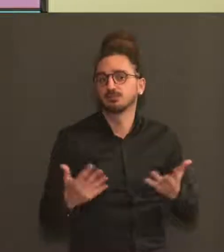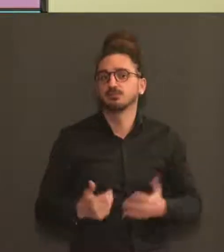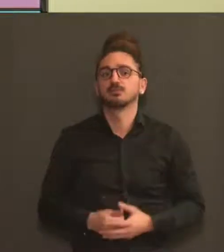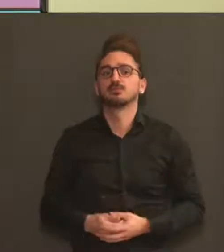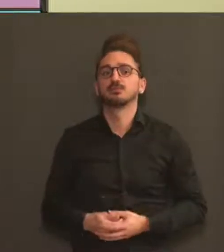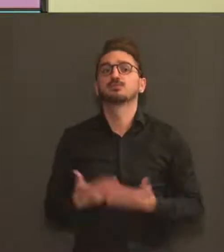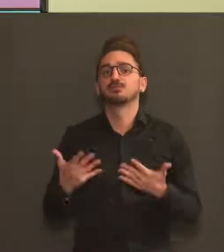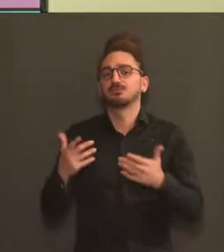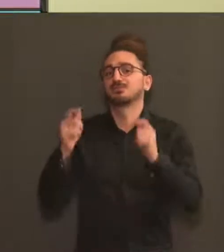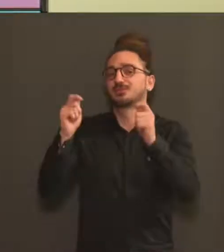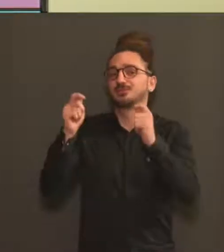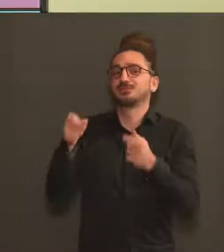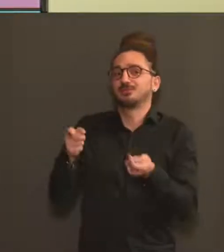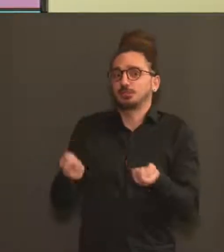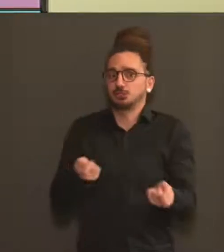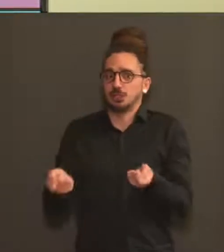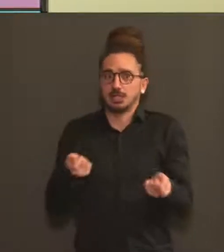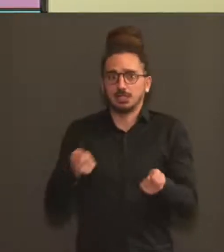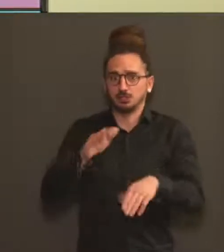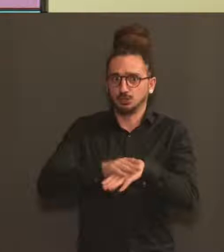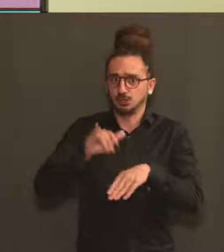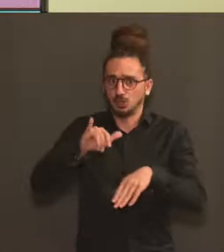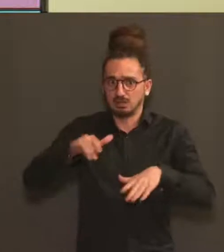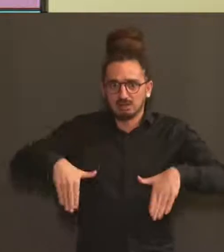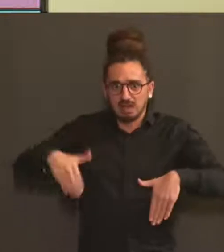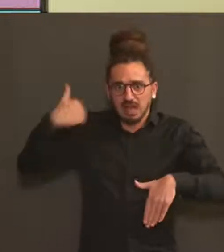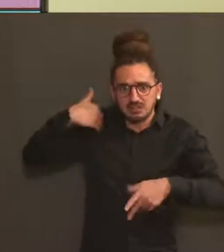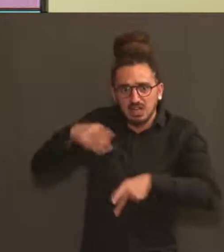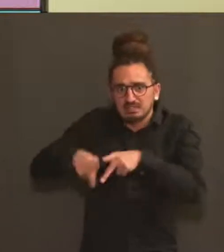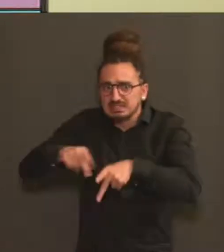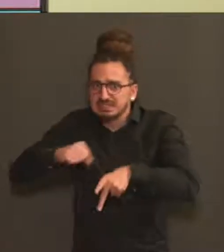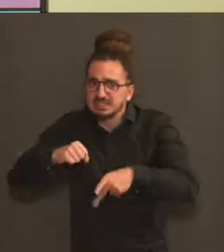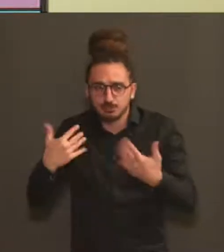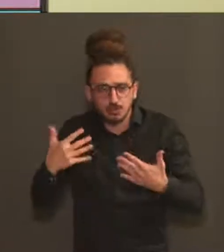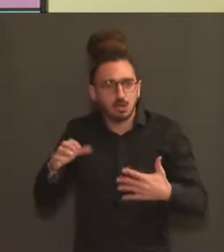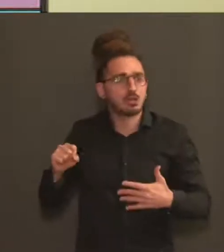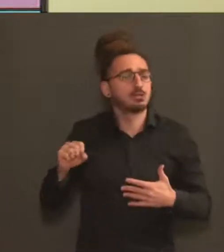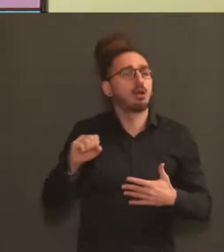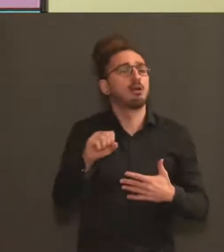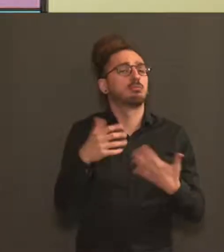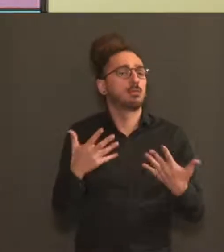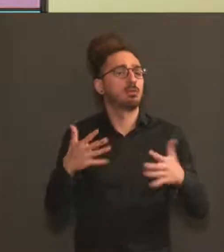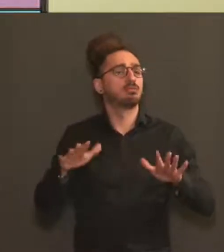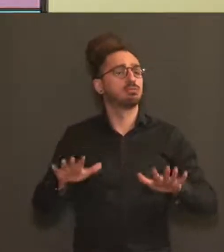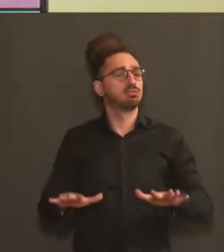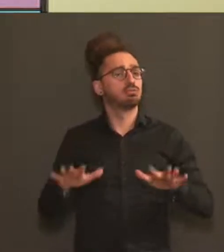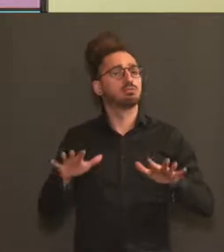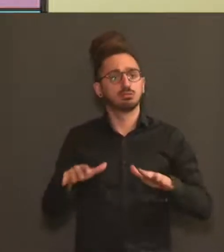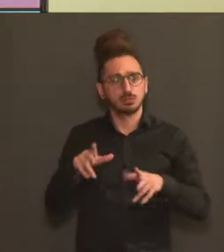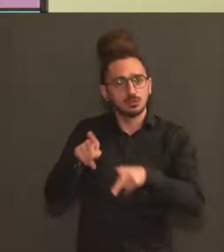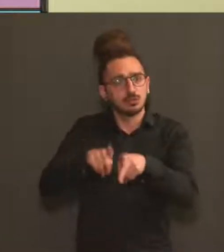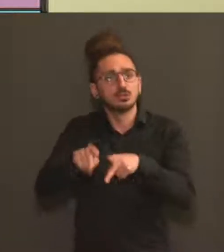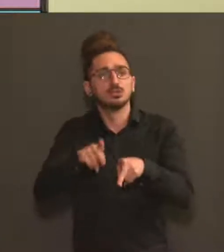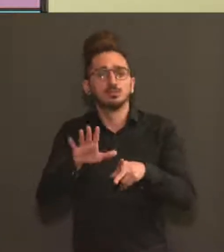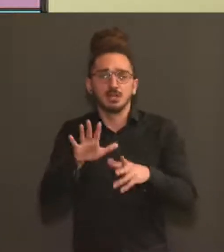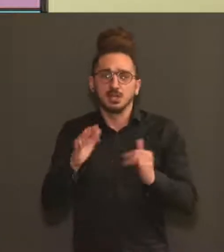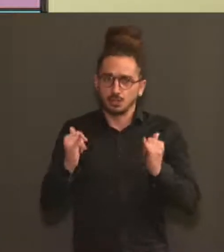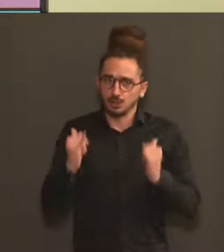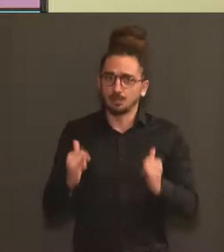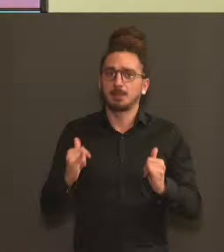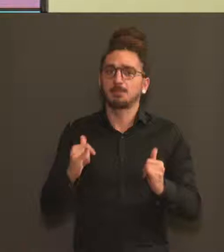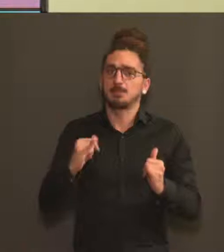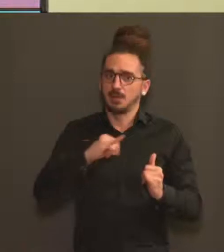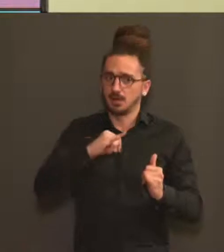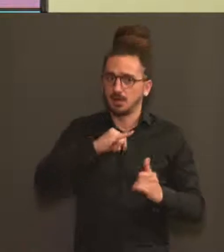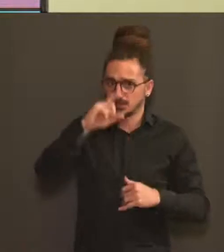qui avaient été postposés, il reste encore un poids significatif et donc il reste encore une situation qui doit être améliorée pour